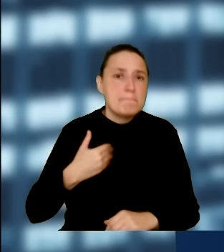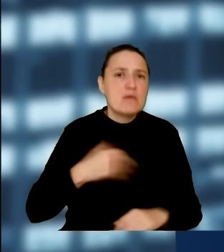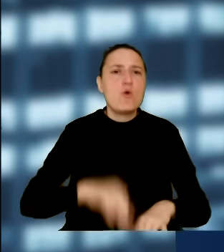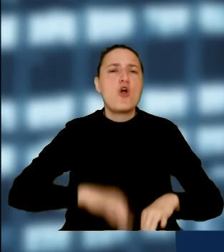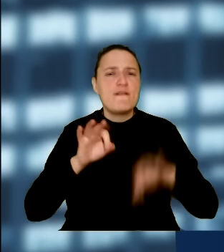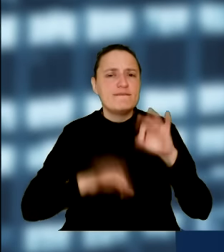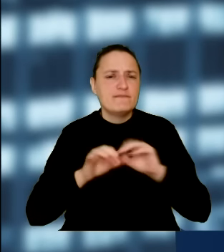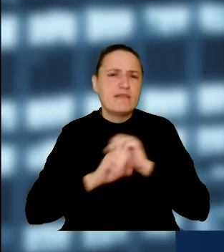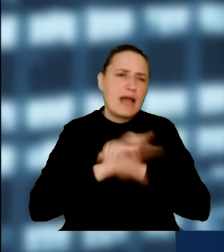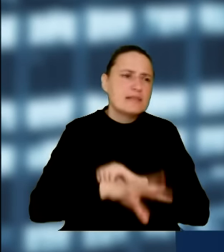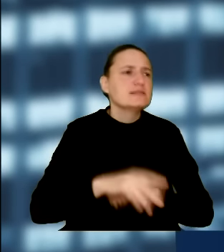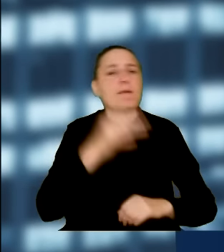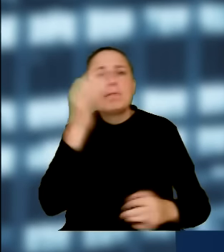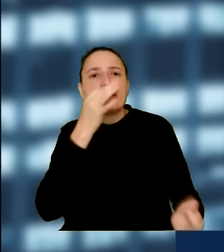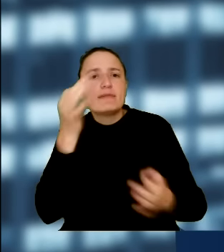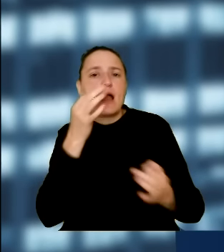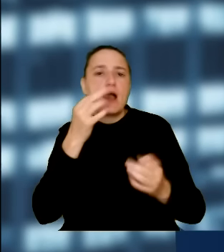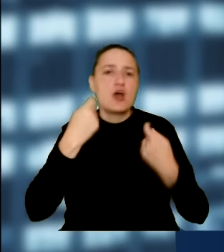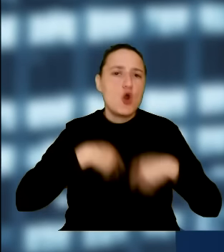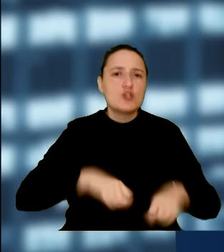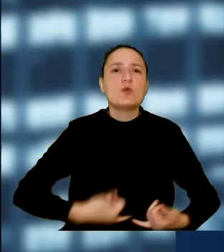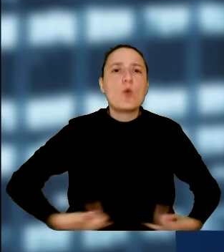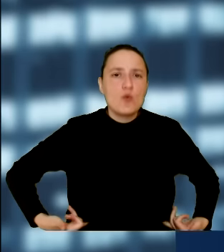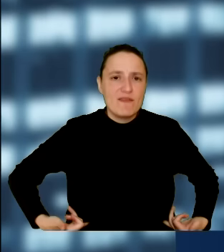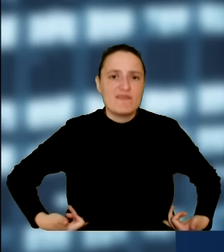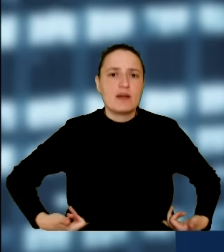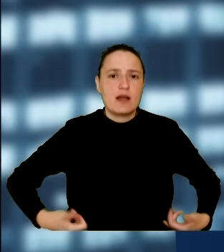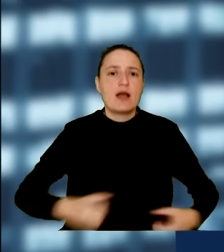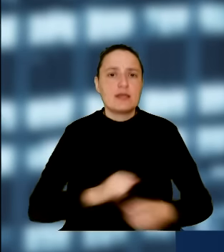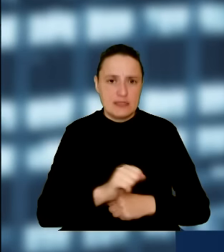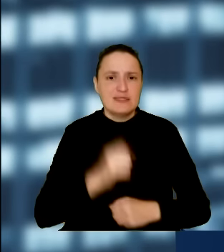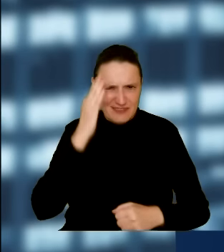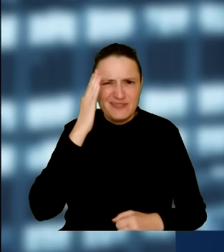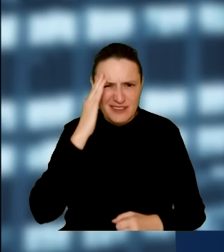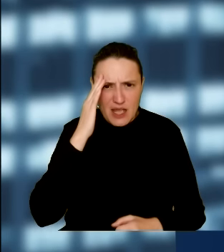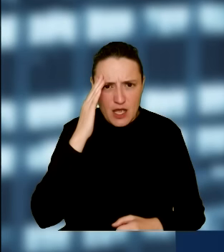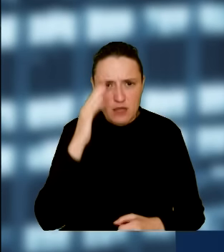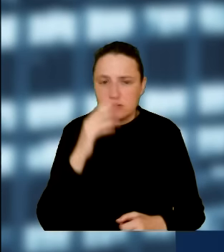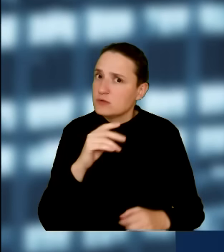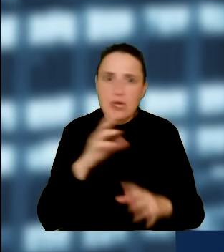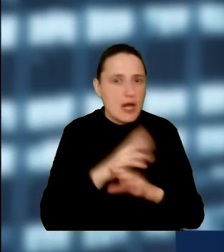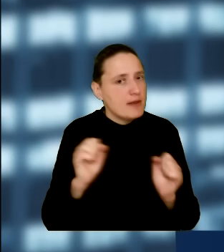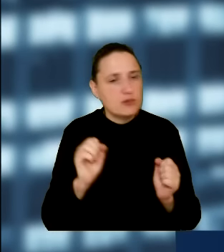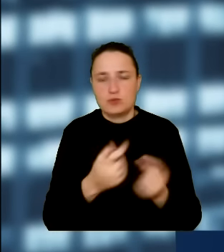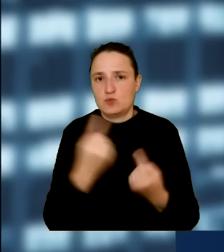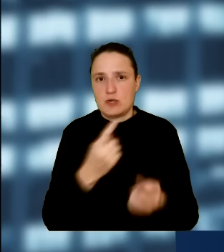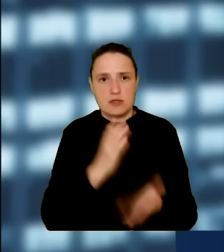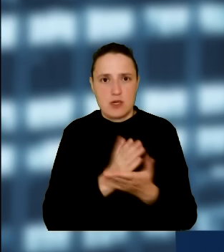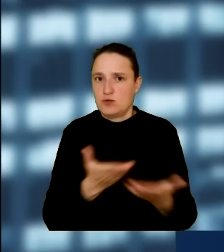o rolników prowadzących głodówkę w Sejmie. Państwo wiedzą, że tam jest bardzo dramatyczna sytuacja z tymi